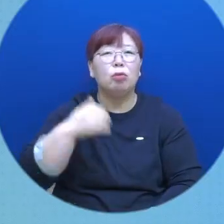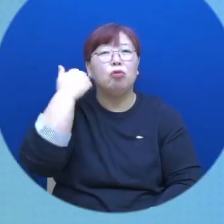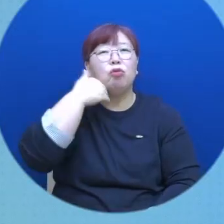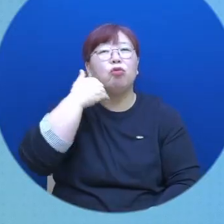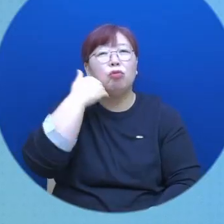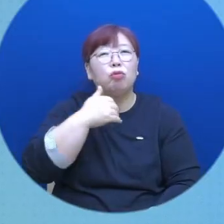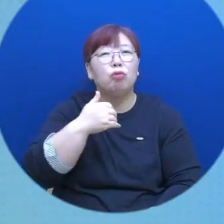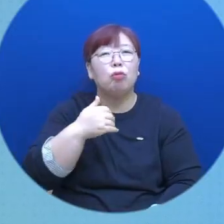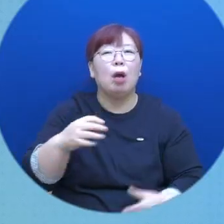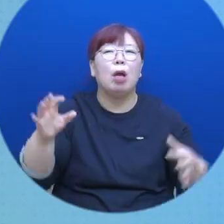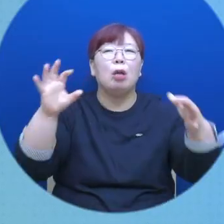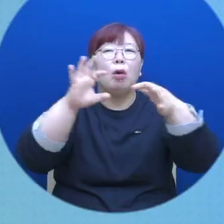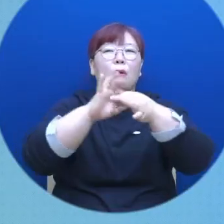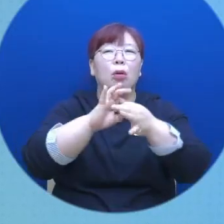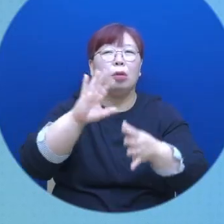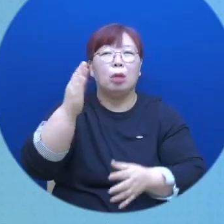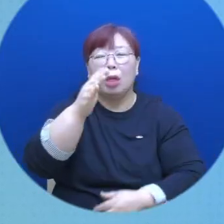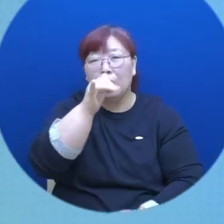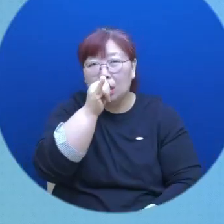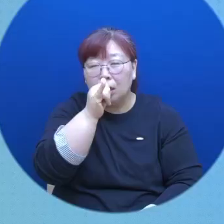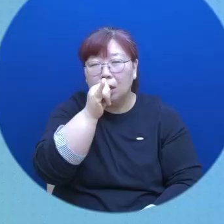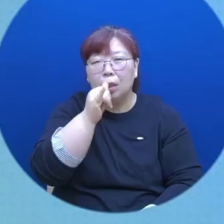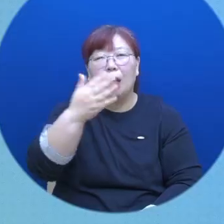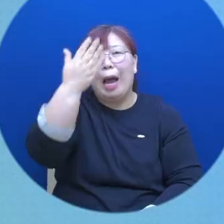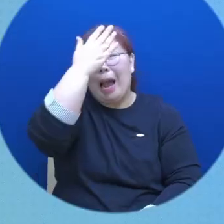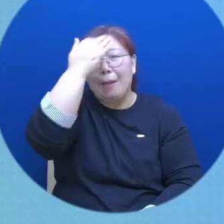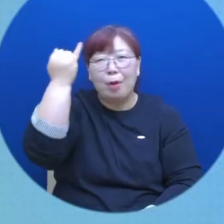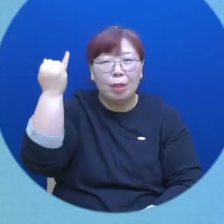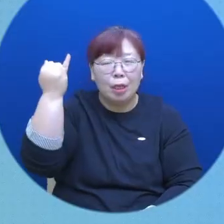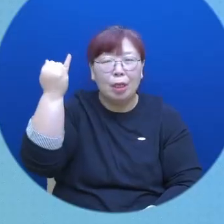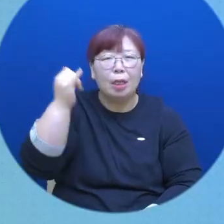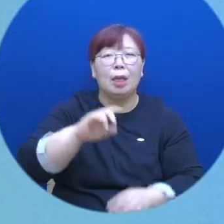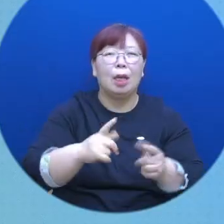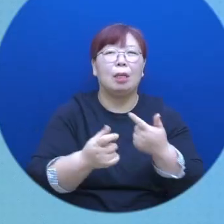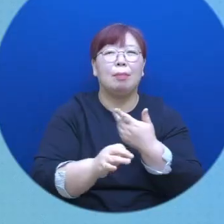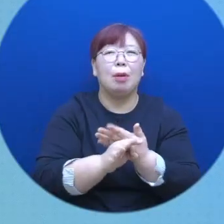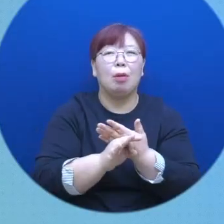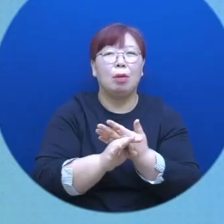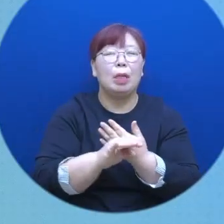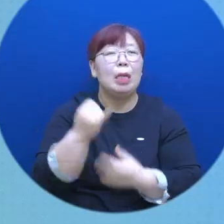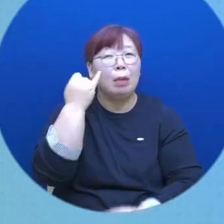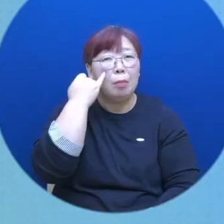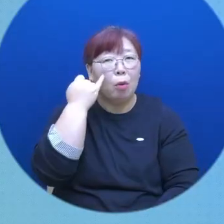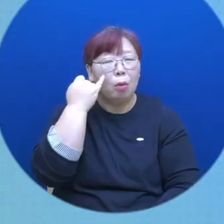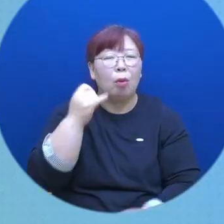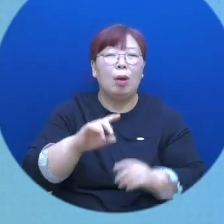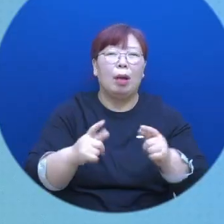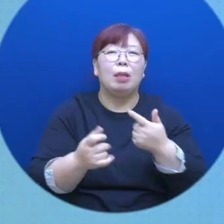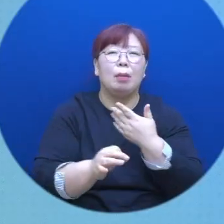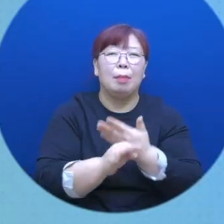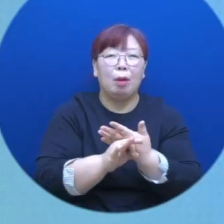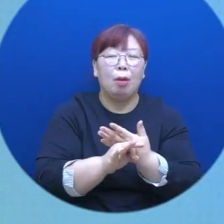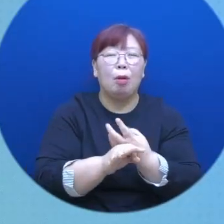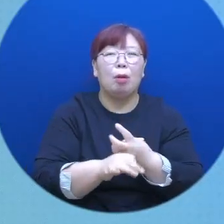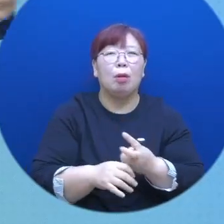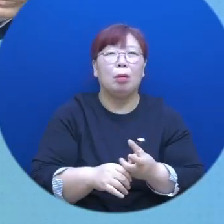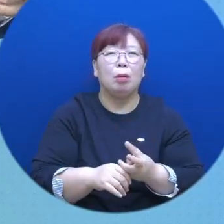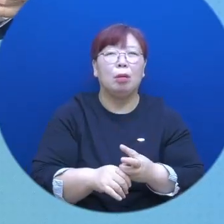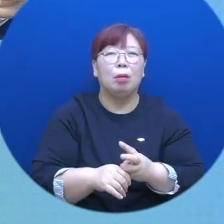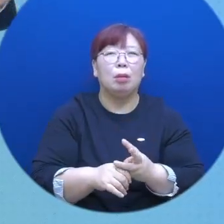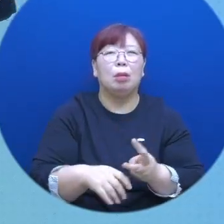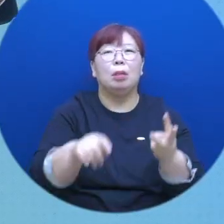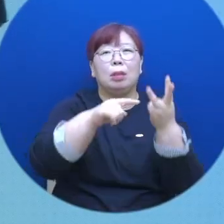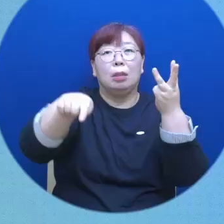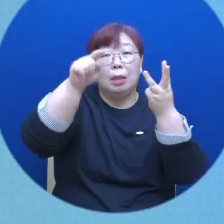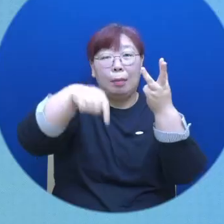누구와 연결이 되어 있느냐? 할머니, 내지는 이모, 내지는 삼촌,